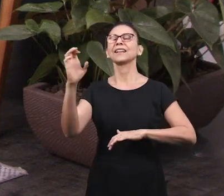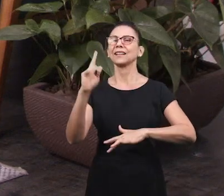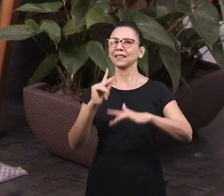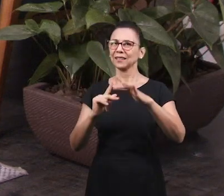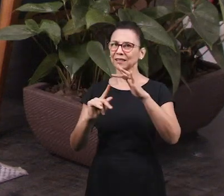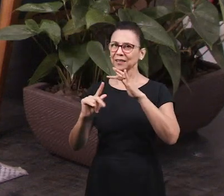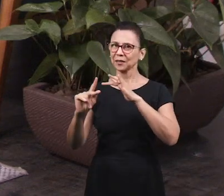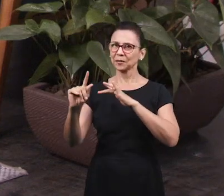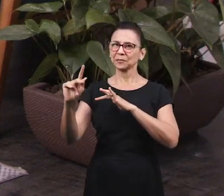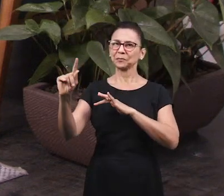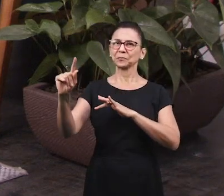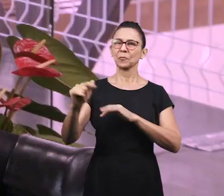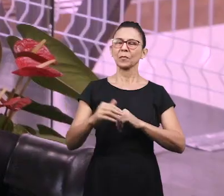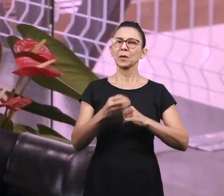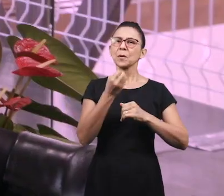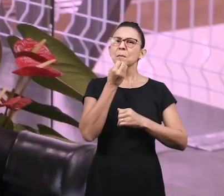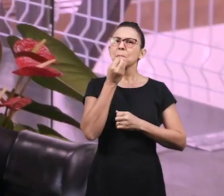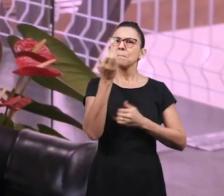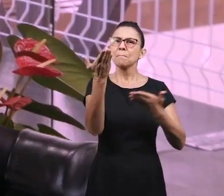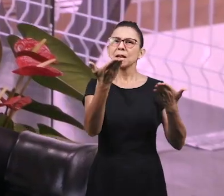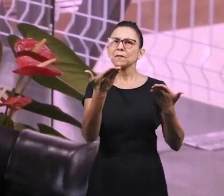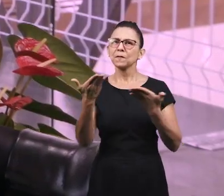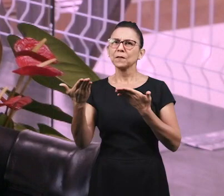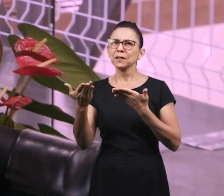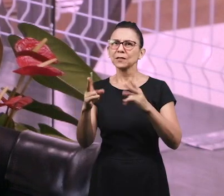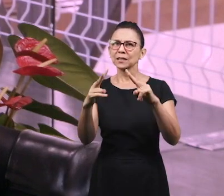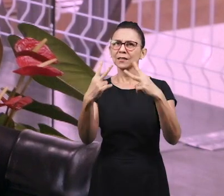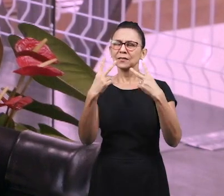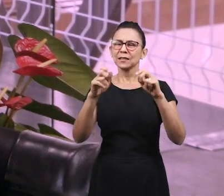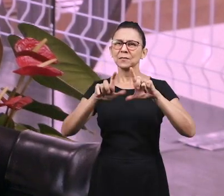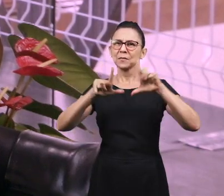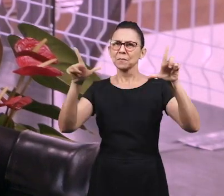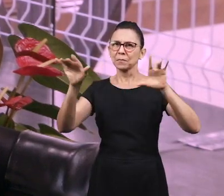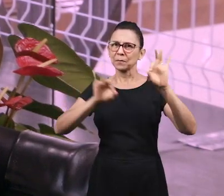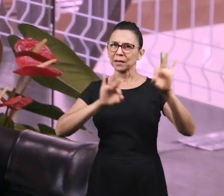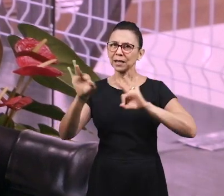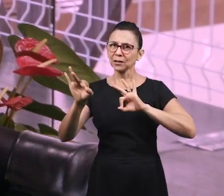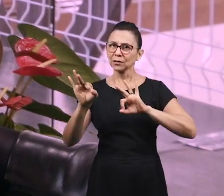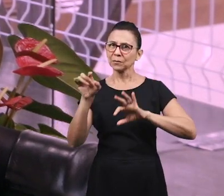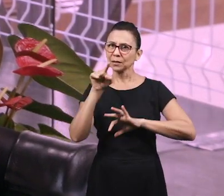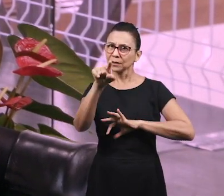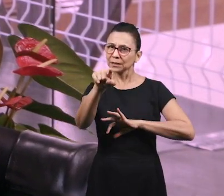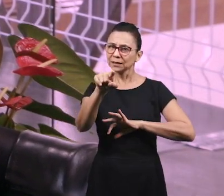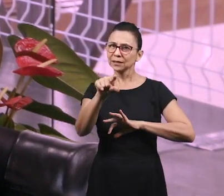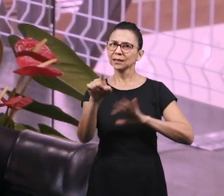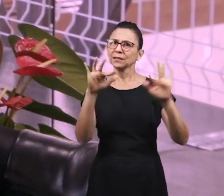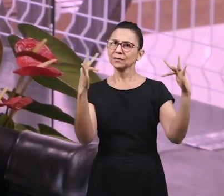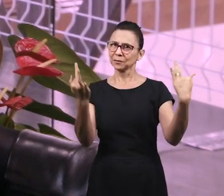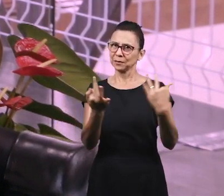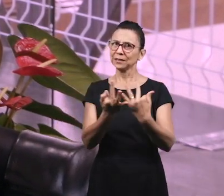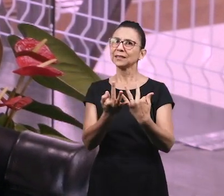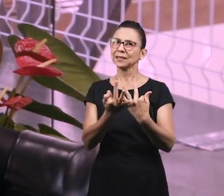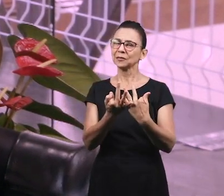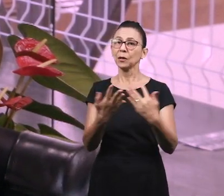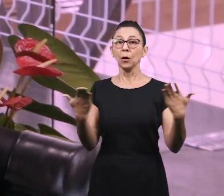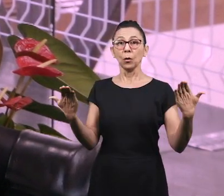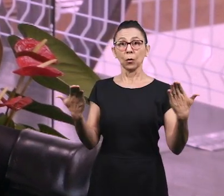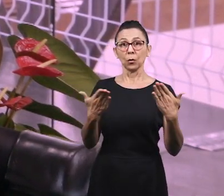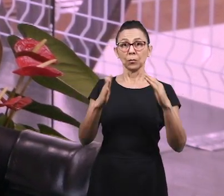l'Évangile éternel. Soyez bienvenus à cette programmation qui est produite spécialement pour vous, pour toute votre